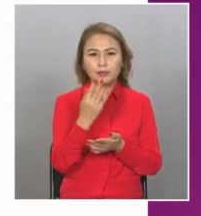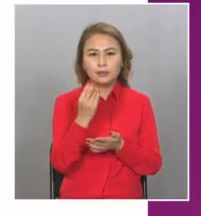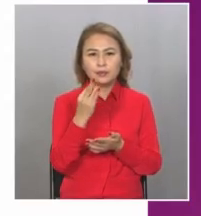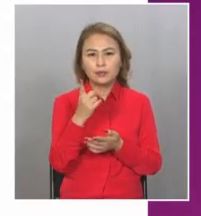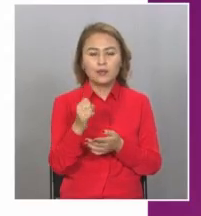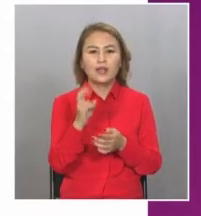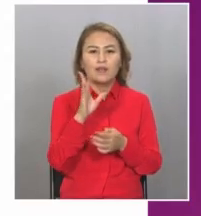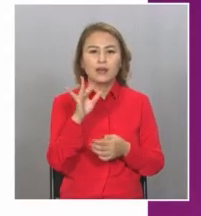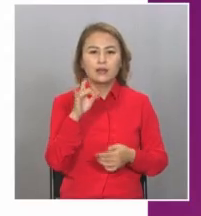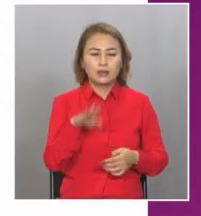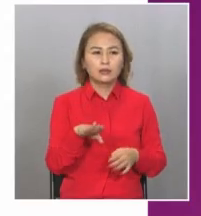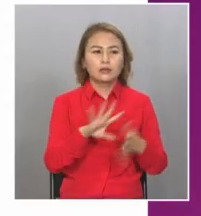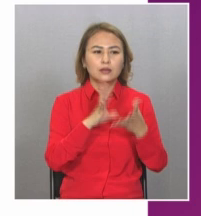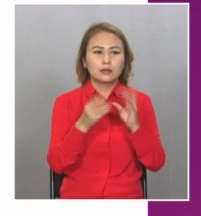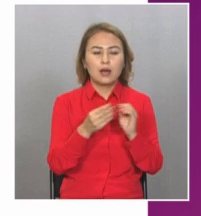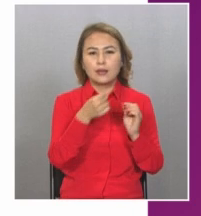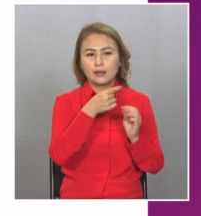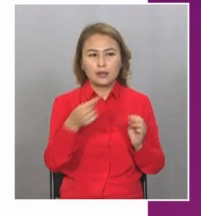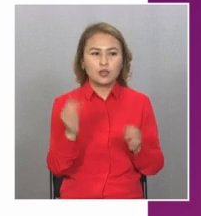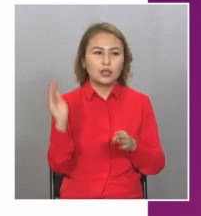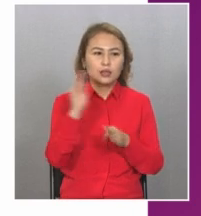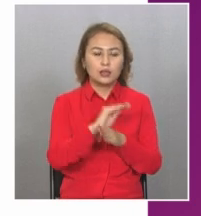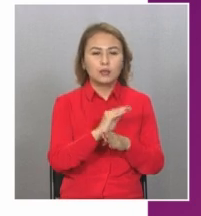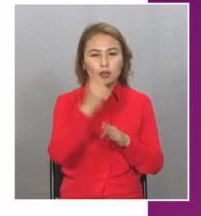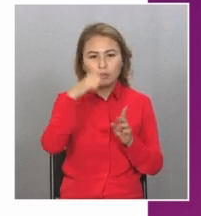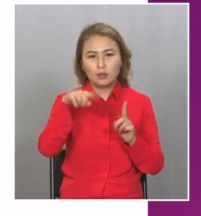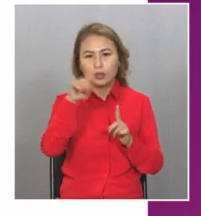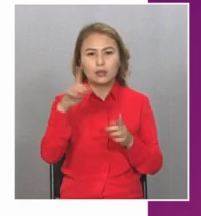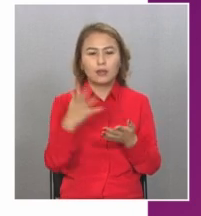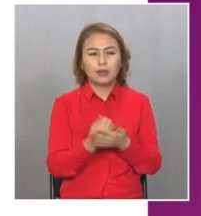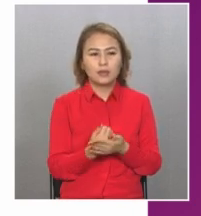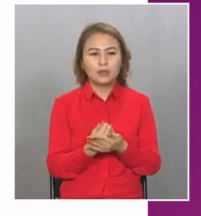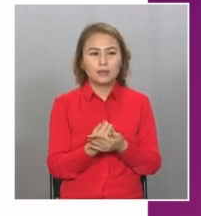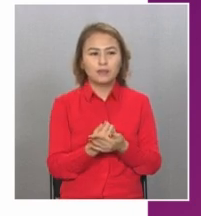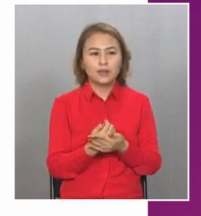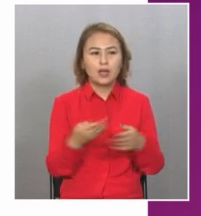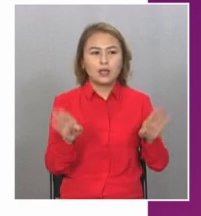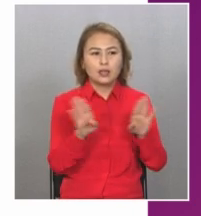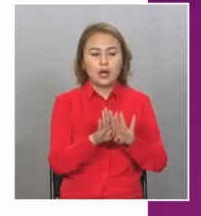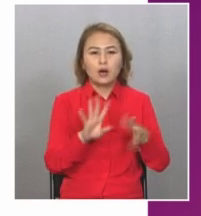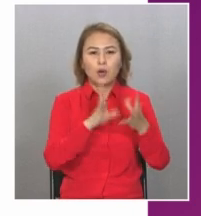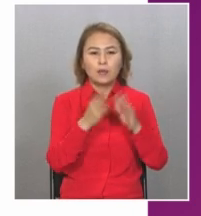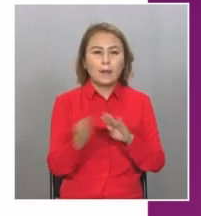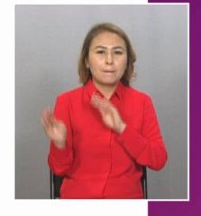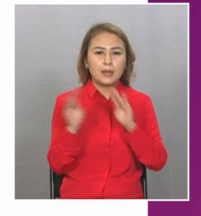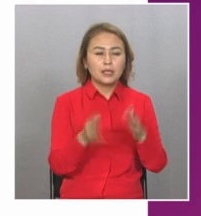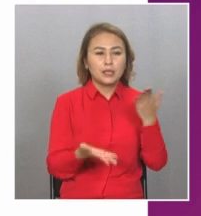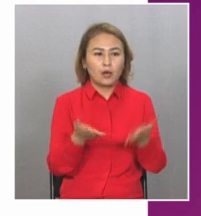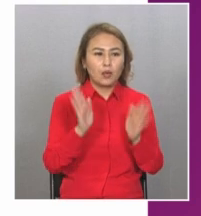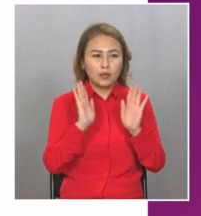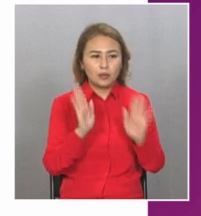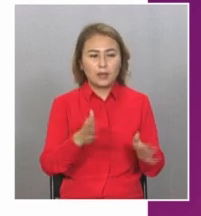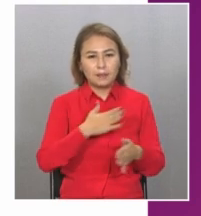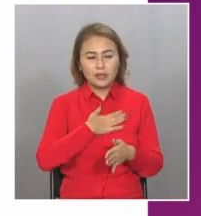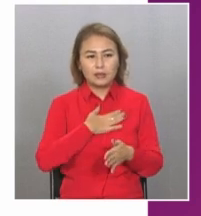гипотенузаның квадратынан катеттің квадратын азайтамыз және одан түбір табамыз. Енді мәндерді орнына қоятын болса,